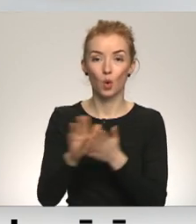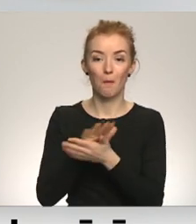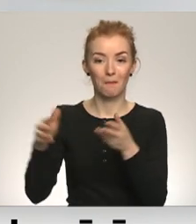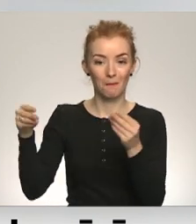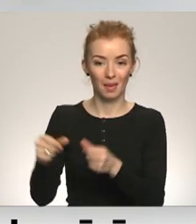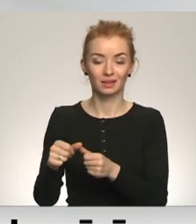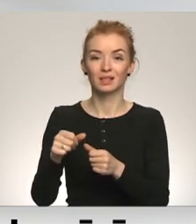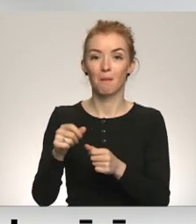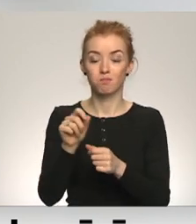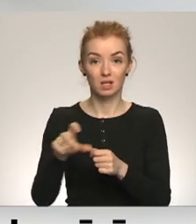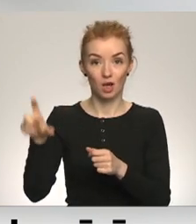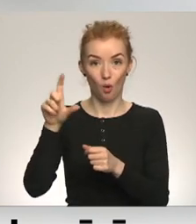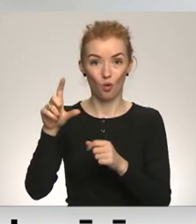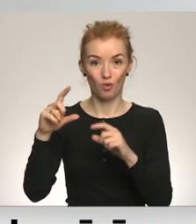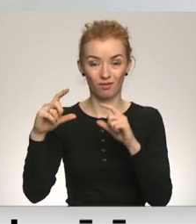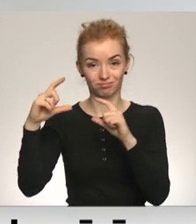šis te pieaugums, taču